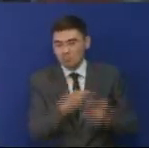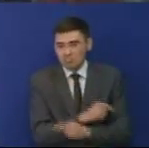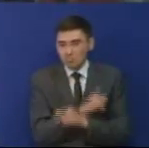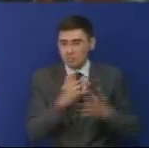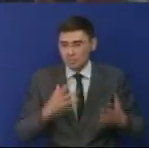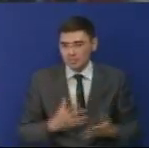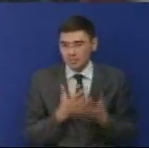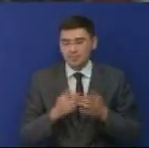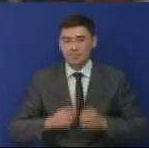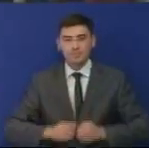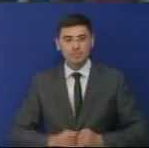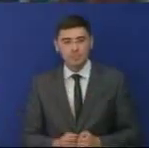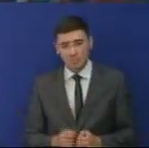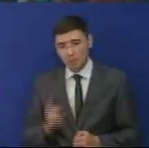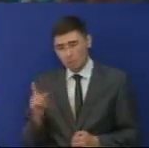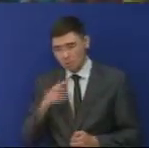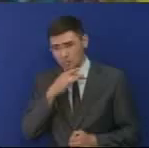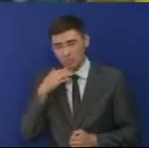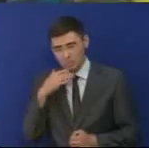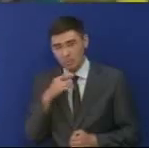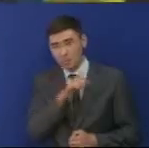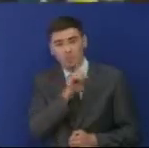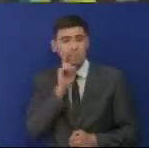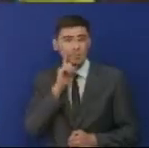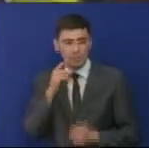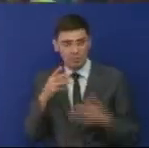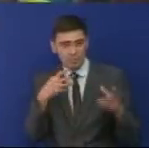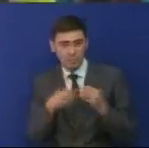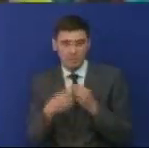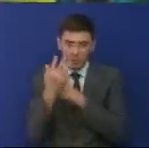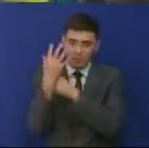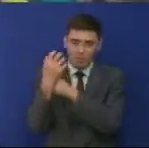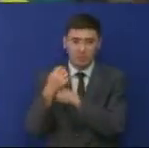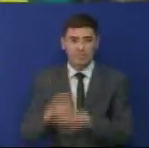свидетельствует множество фотографий с молодежью, в том числе и селфи.